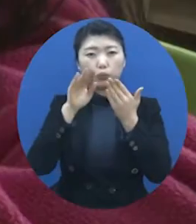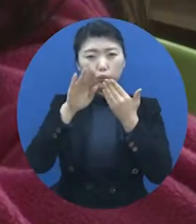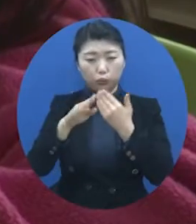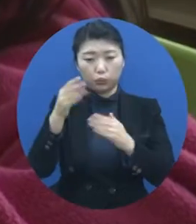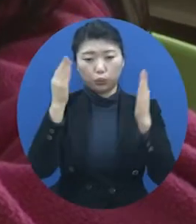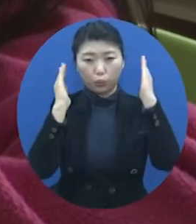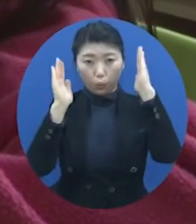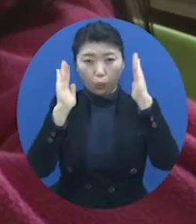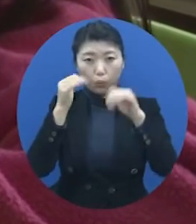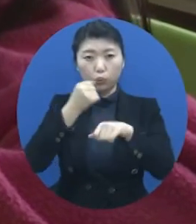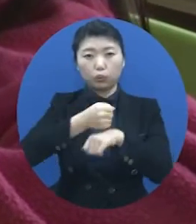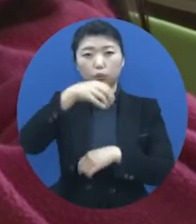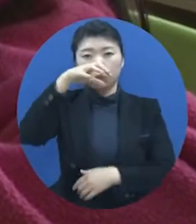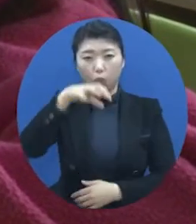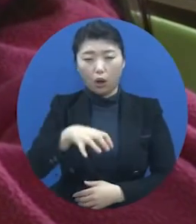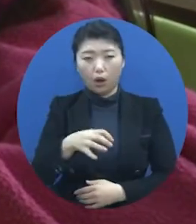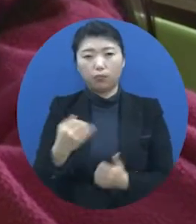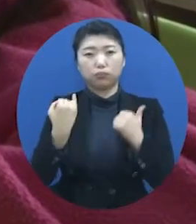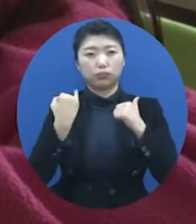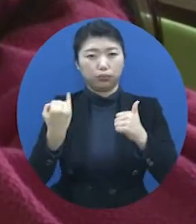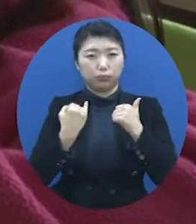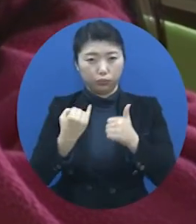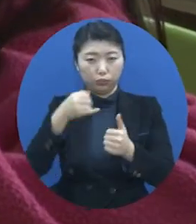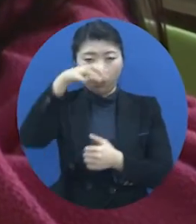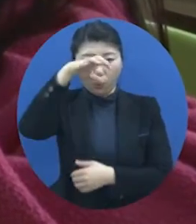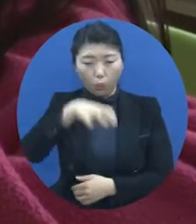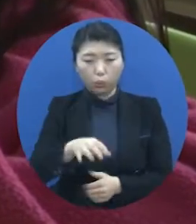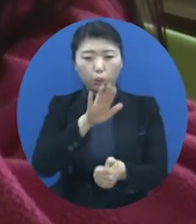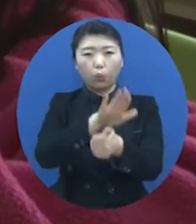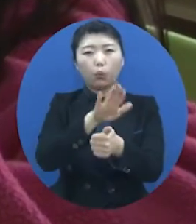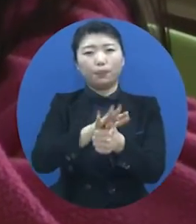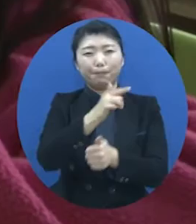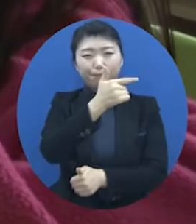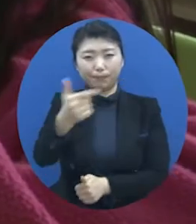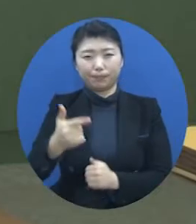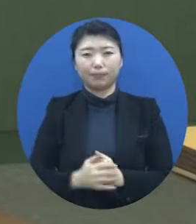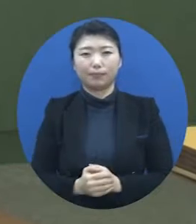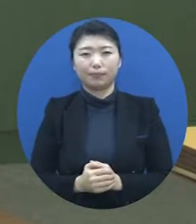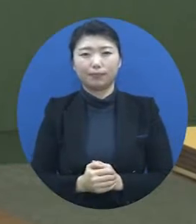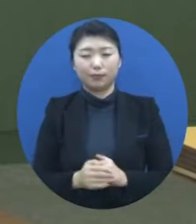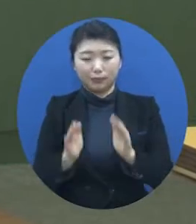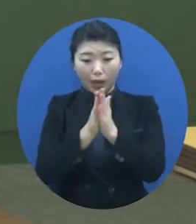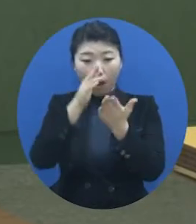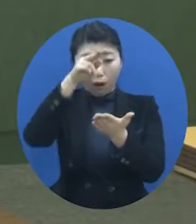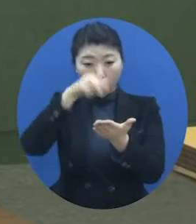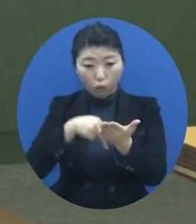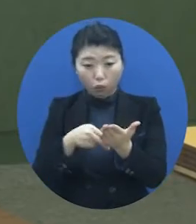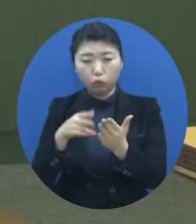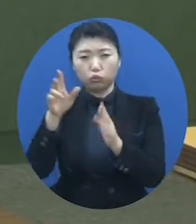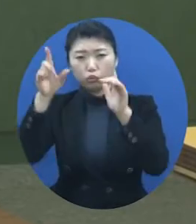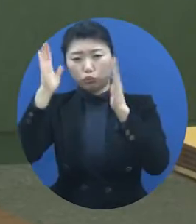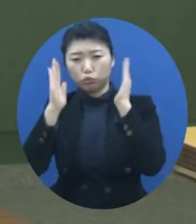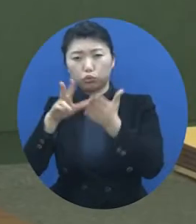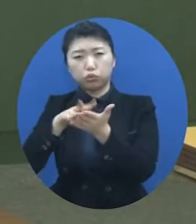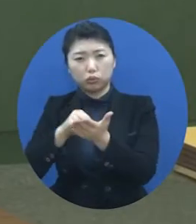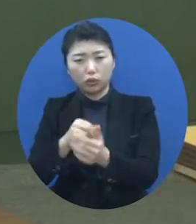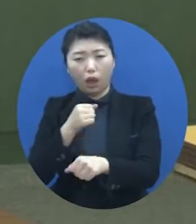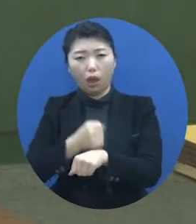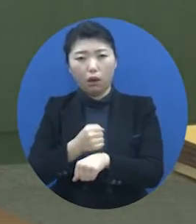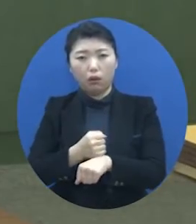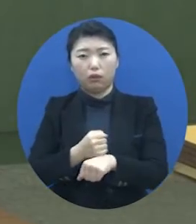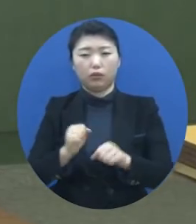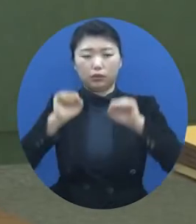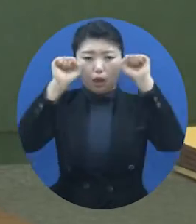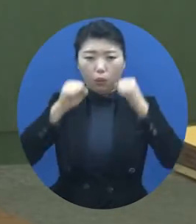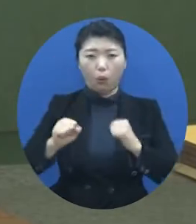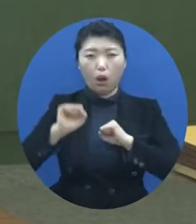교실에서 따뜻한 돌봄을 받으며 맞벌이 가정에 큰 도움을 주고 있습니다. 책 읽어주기, 숙제 봐주기, 체육활동을